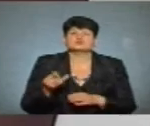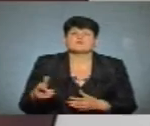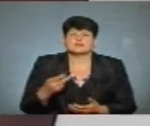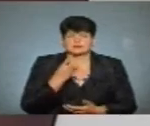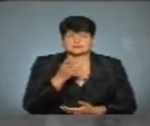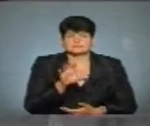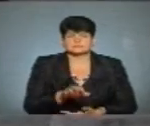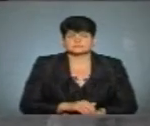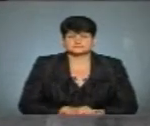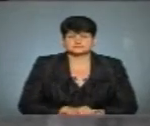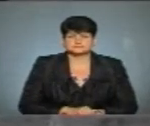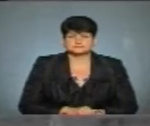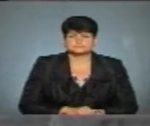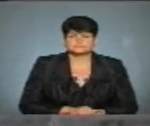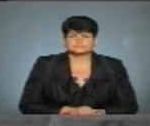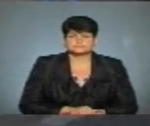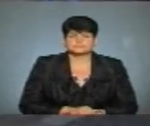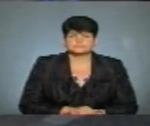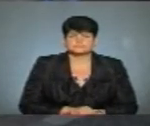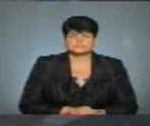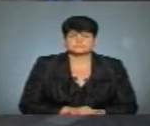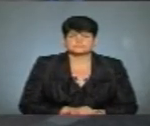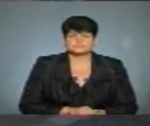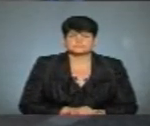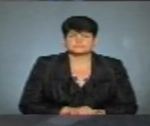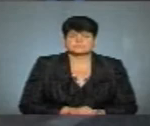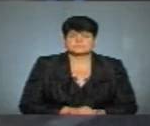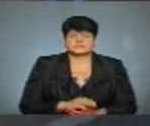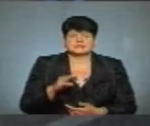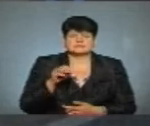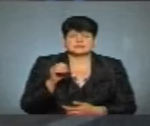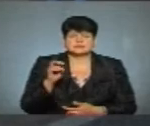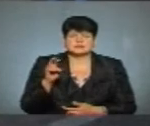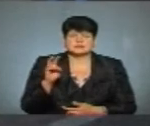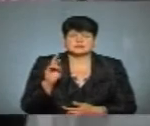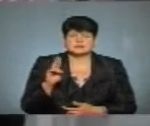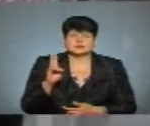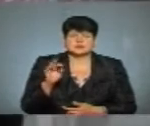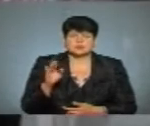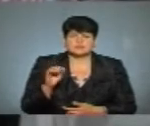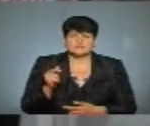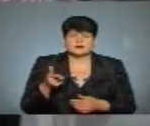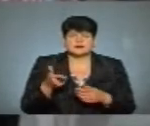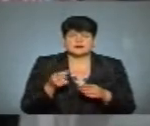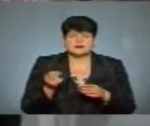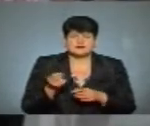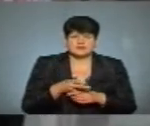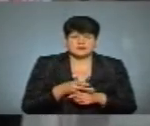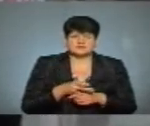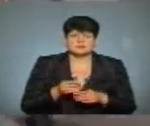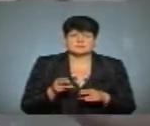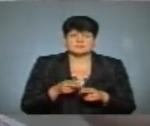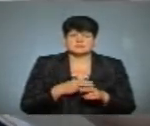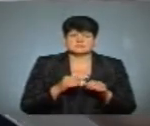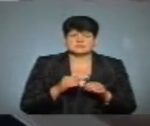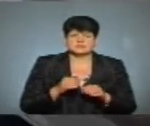Третя кого геть! Позбавлення її депутата Верховної Ради, народного депутата України.